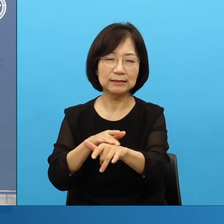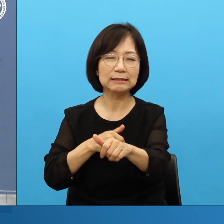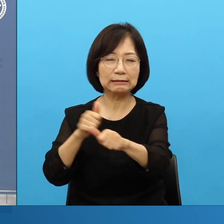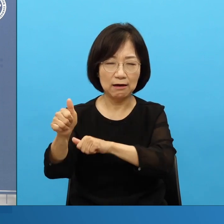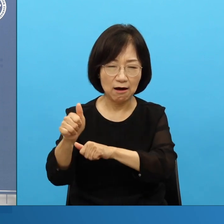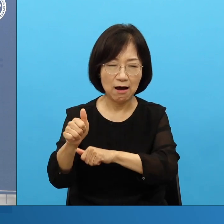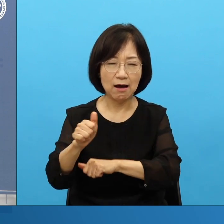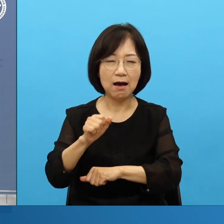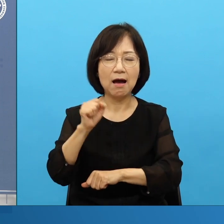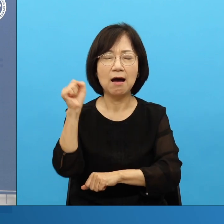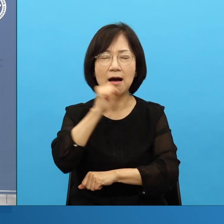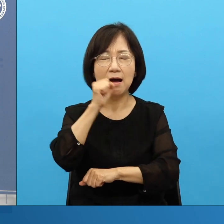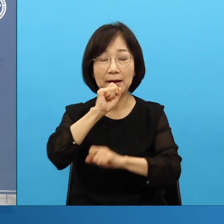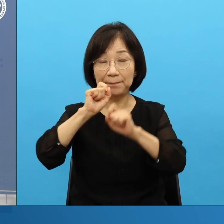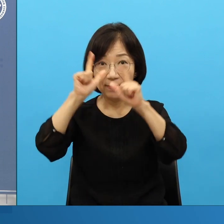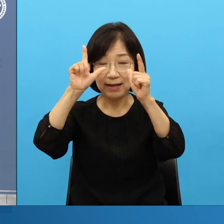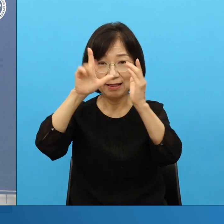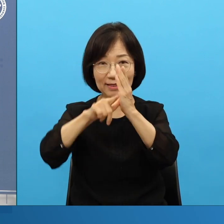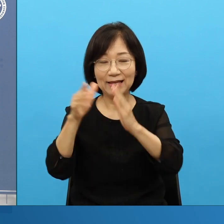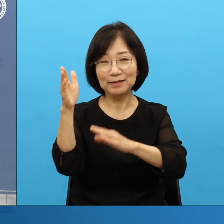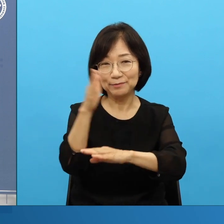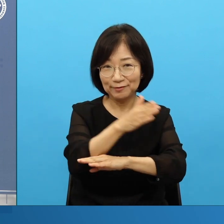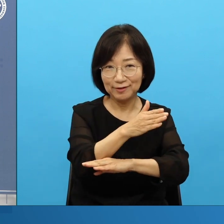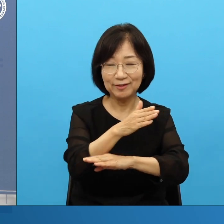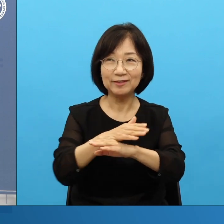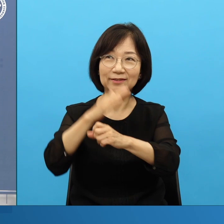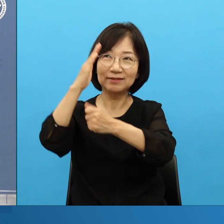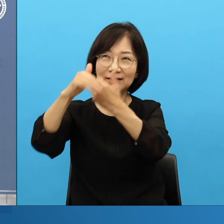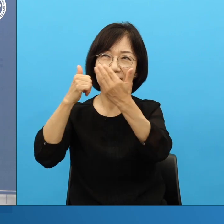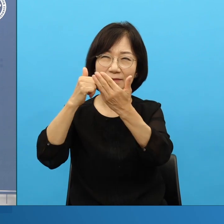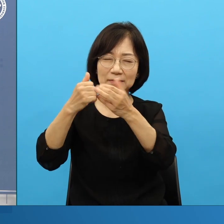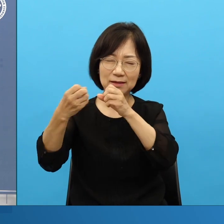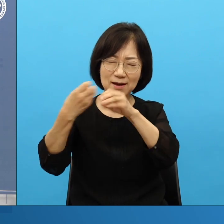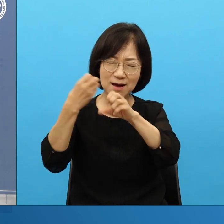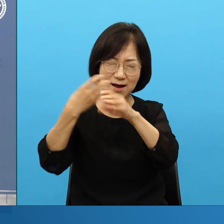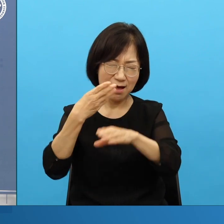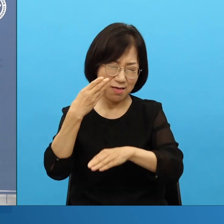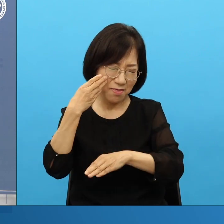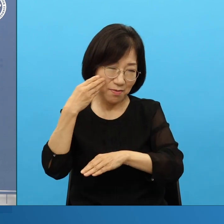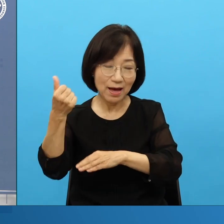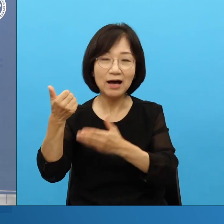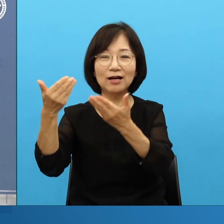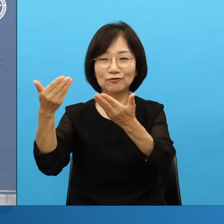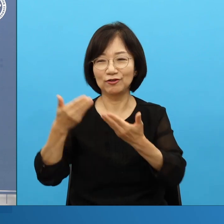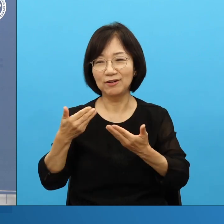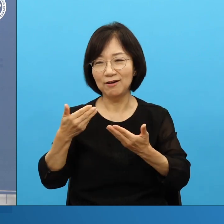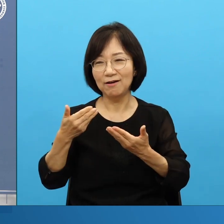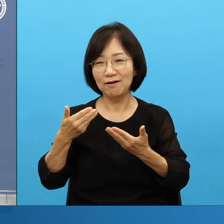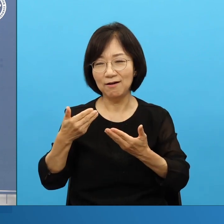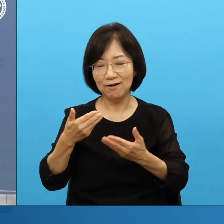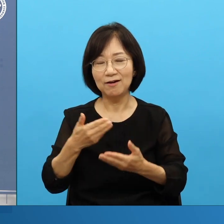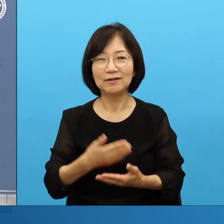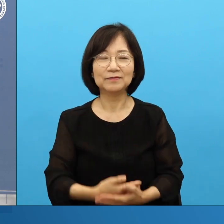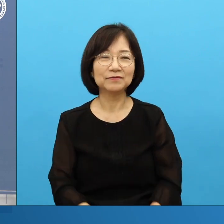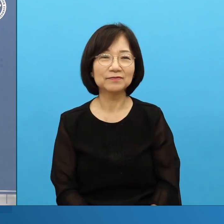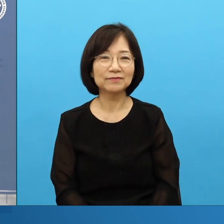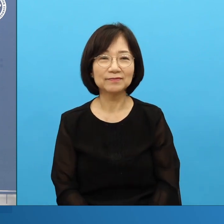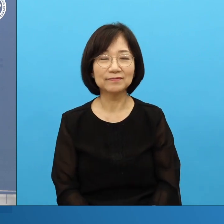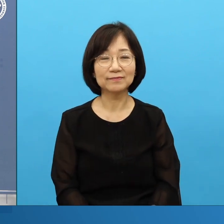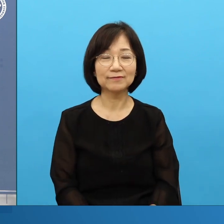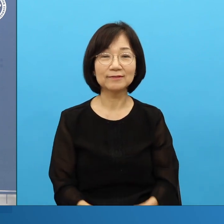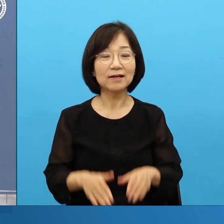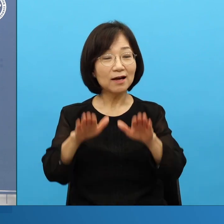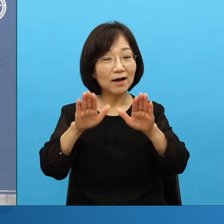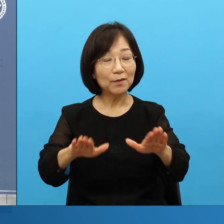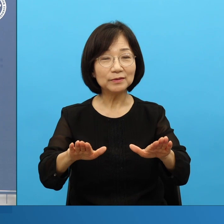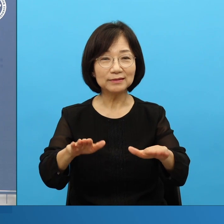하나님의 응답과 많은 변화를 주셨어요. From that point on, God gave me so many answers and 오늘 tremendous 바울은 change. 굉장히